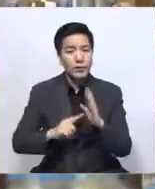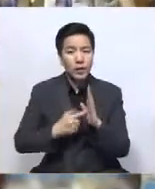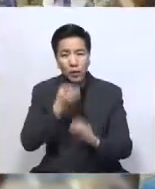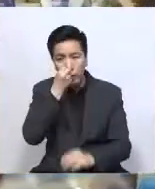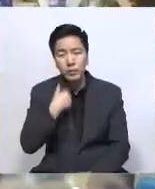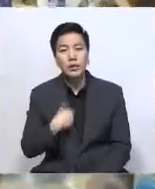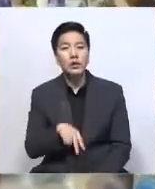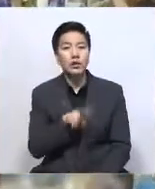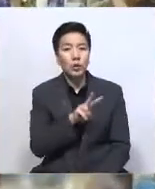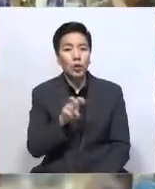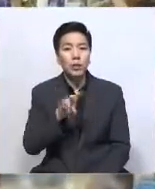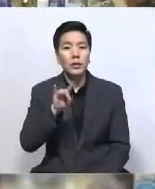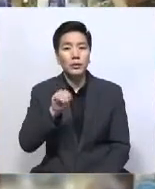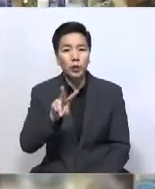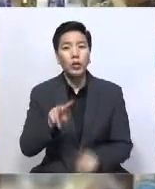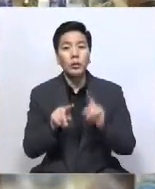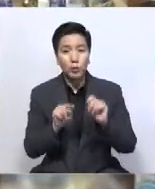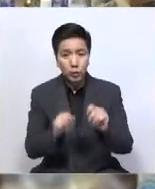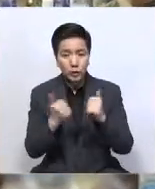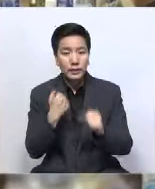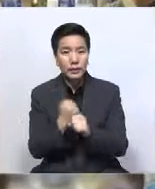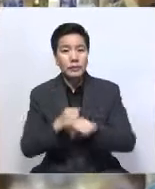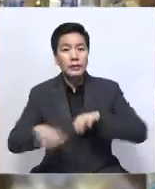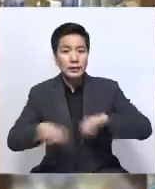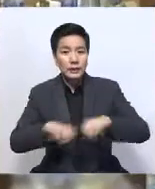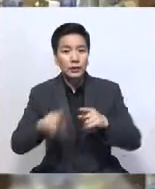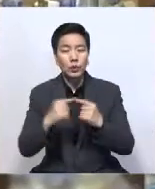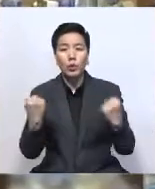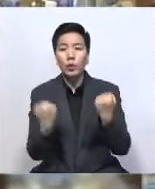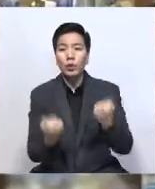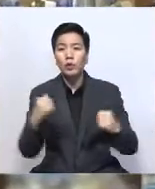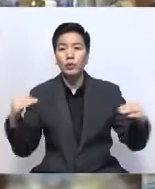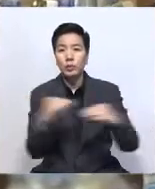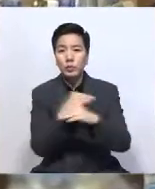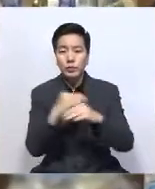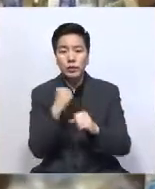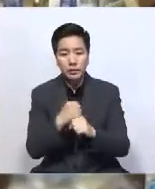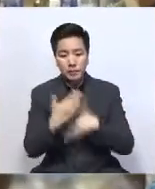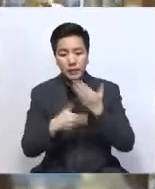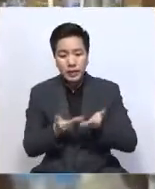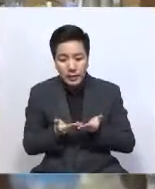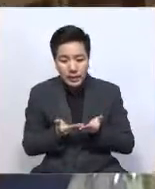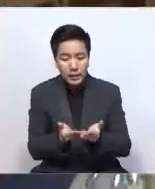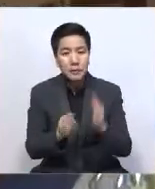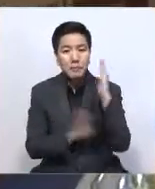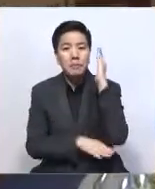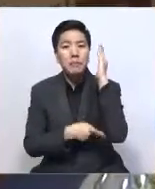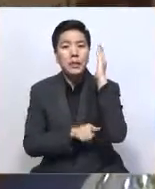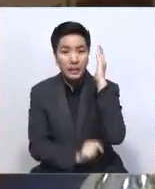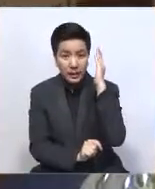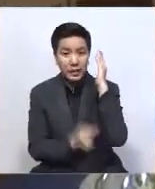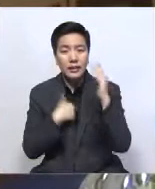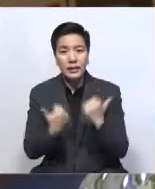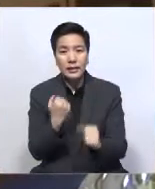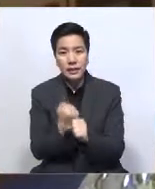ม282ตำบลค่ะสำหรับการดำเนินงานด้านการคมนาคมนั้นได้มีการพัฒนาท่าเทียบเรือปัตตานีปัจจุบัน